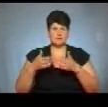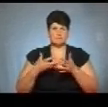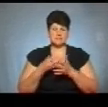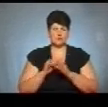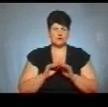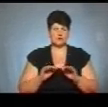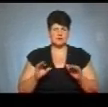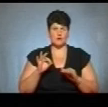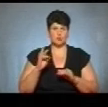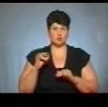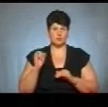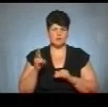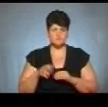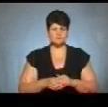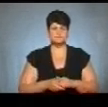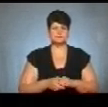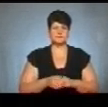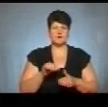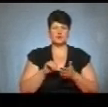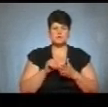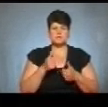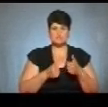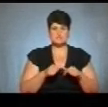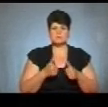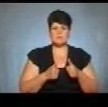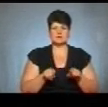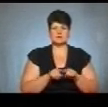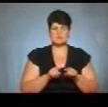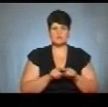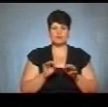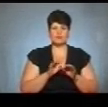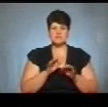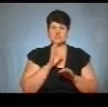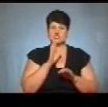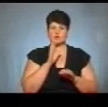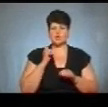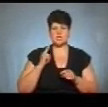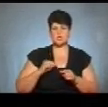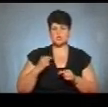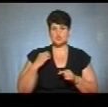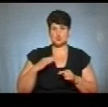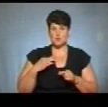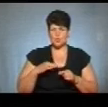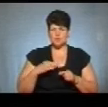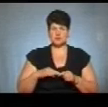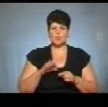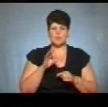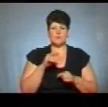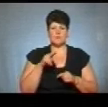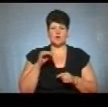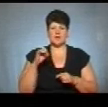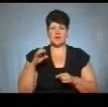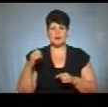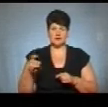дітям, онукам. Учасники конкурсу змагалися також у номінації «Вишита жіноча сорочка». Голова журі Ольга Похиляк розповіла